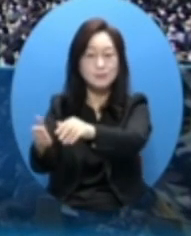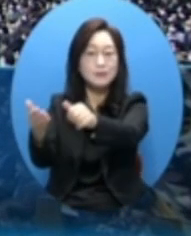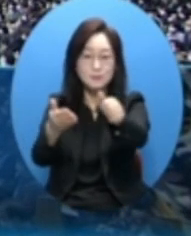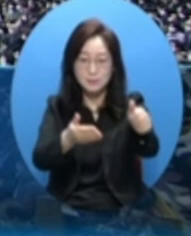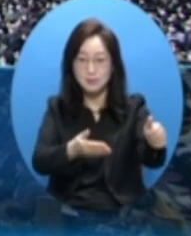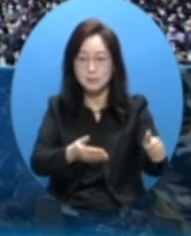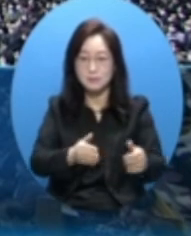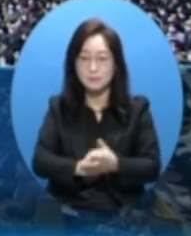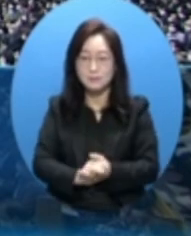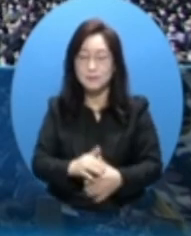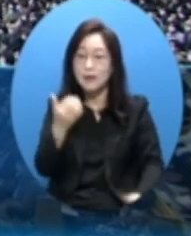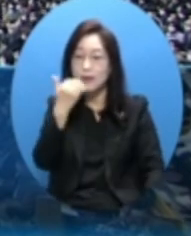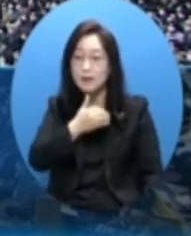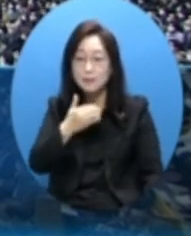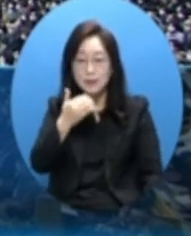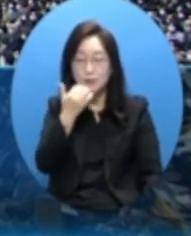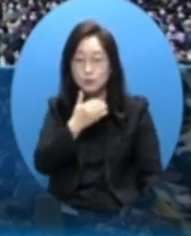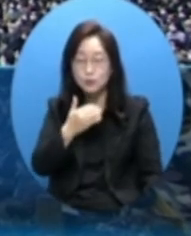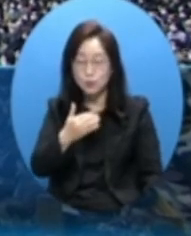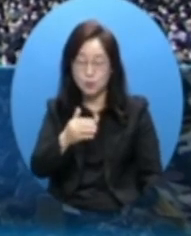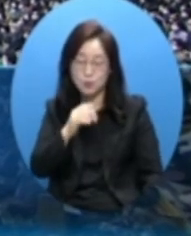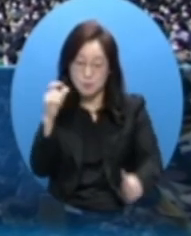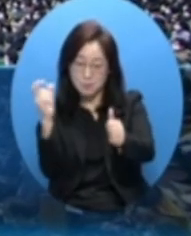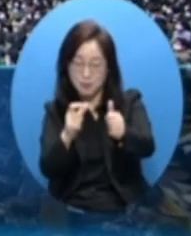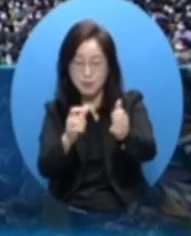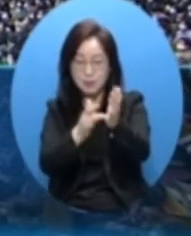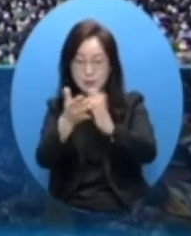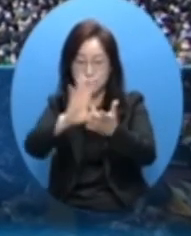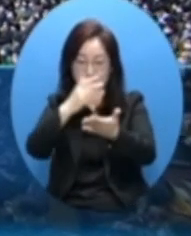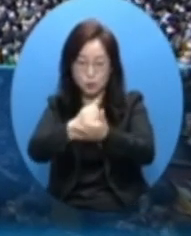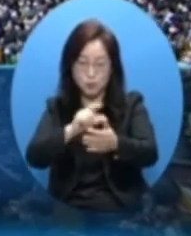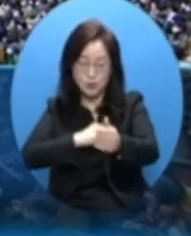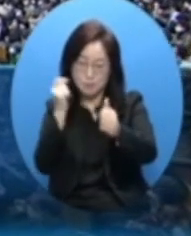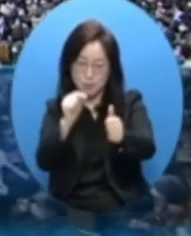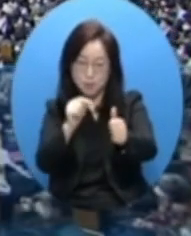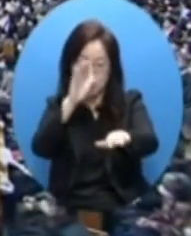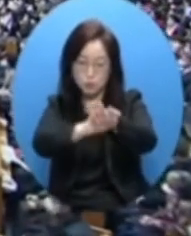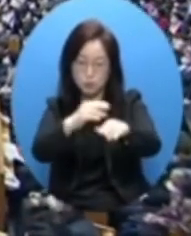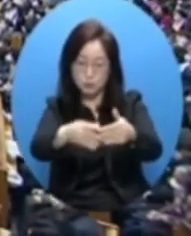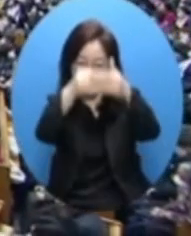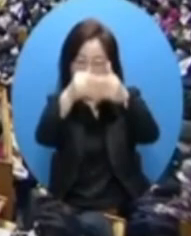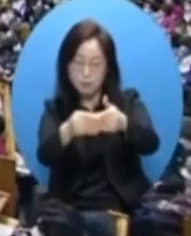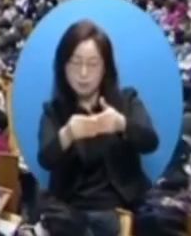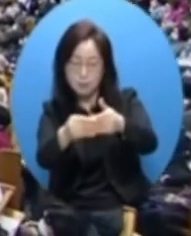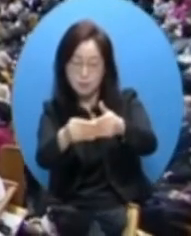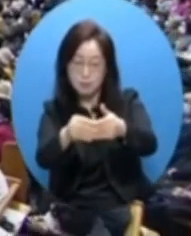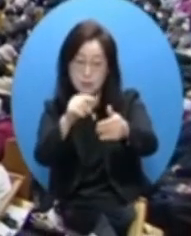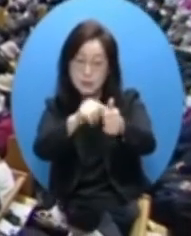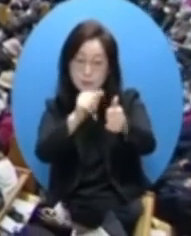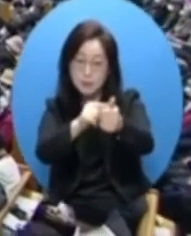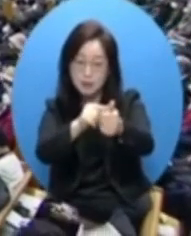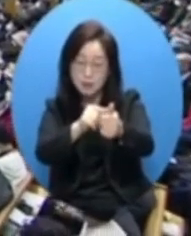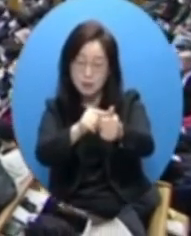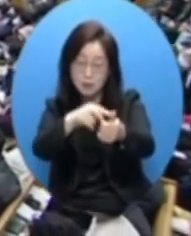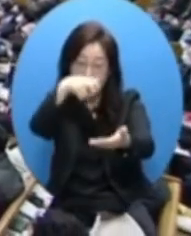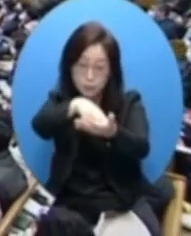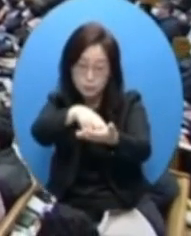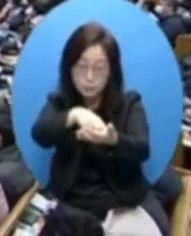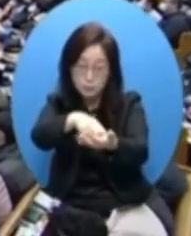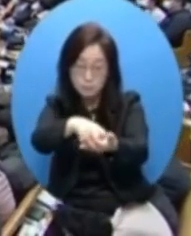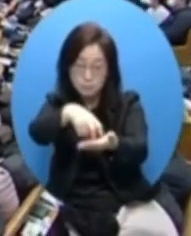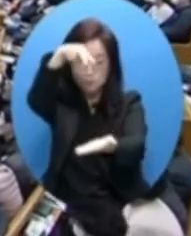것입니다 베드로의 날이 나사렛으로 선포하고 손을 잡아 일으켰습니다 그 순간 나무들도 걷지 못한 안정이가 벌떡